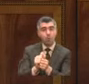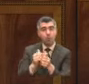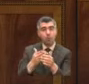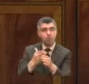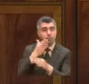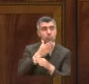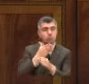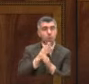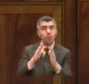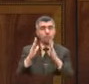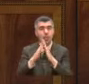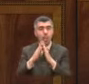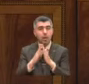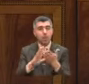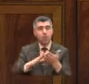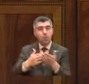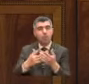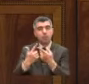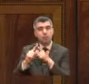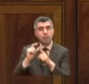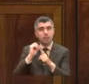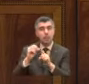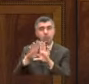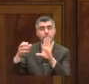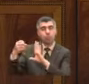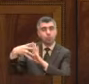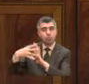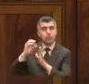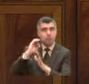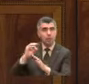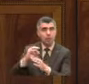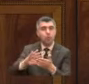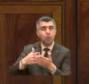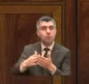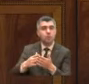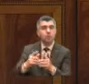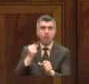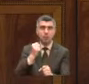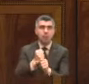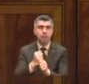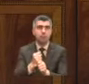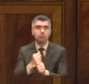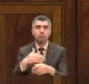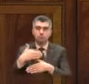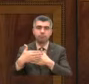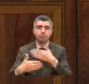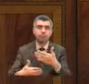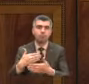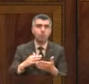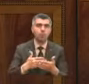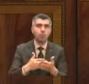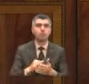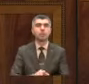للبنايات، الان مع العمران كنشتغلوا معها باش انها دير حتى البنايات ديالها مستدامه. فاذا كاين واحد الديناميه، لكن هذه الديناميه